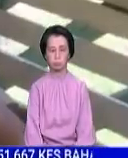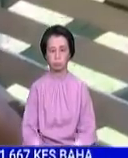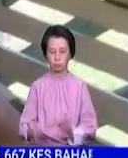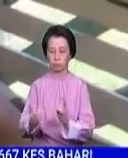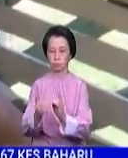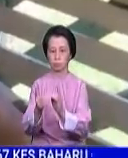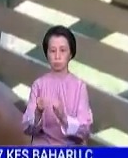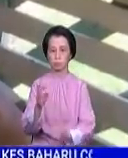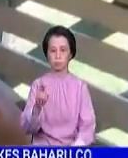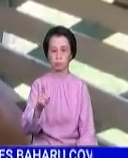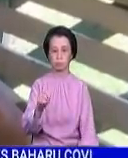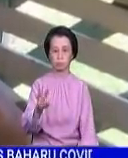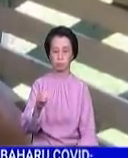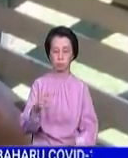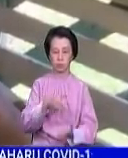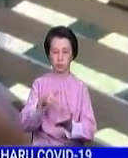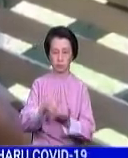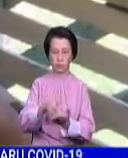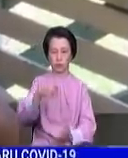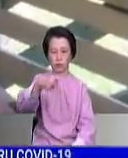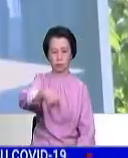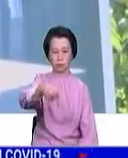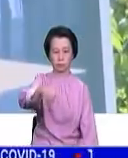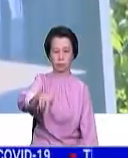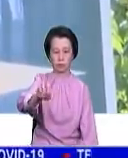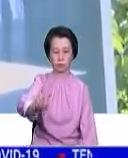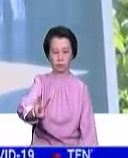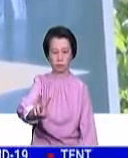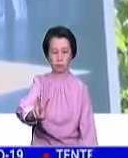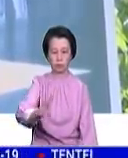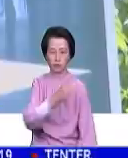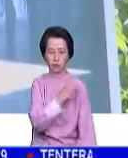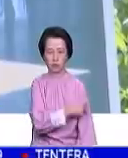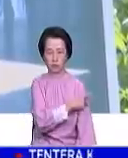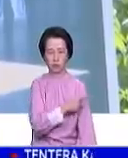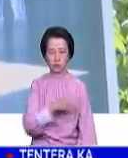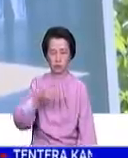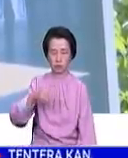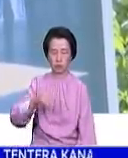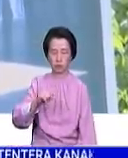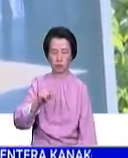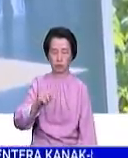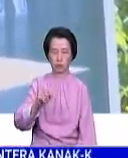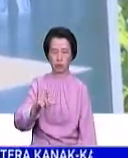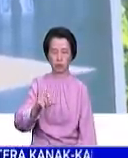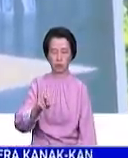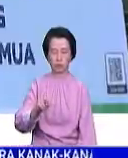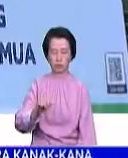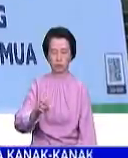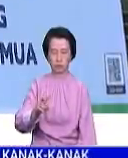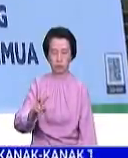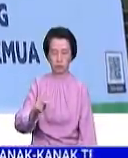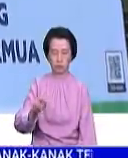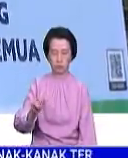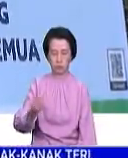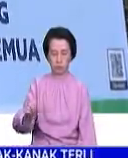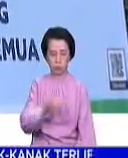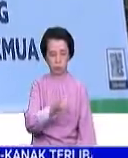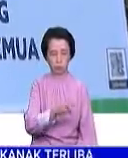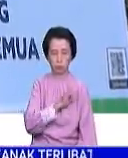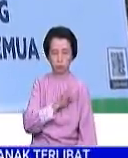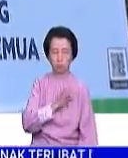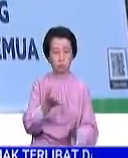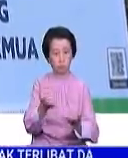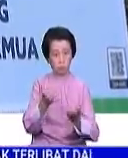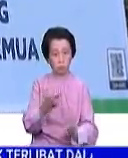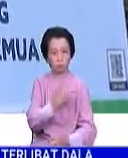Ditemui kru RTM di Pusat Pemberian Vaksin PPV Klinik Kesihatan Pegalungan, pengamal perubatan tradisional ini teruja mengambil